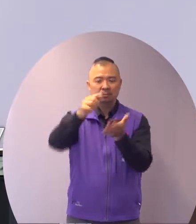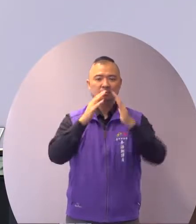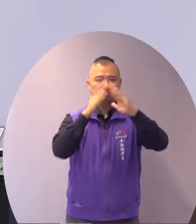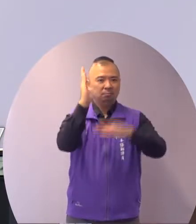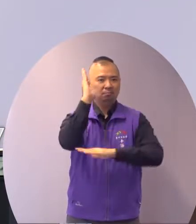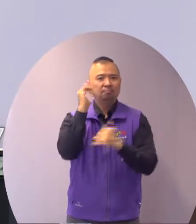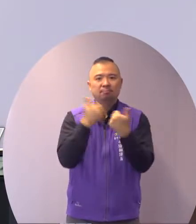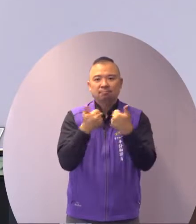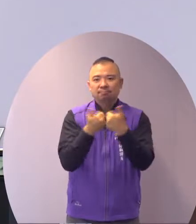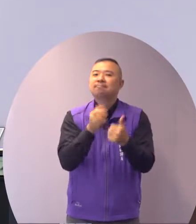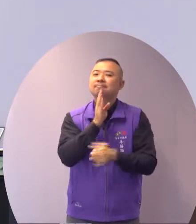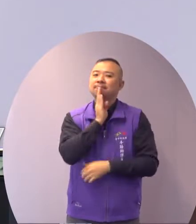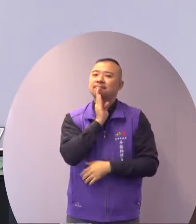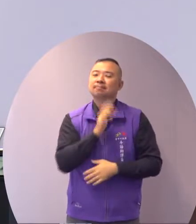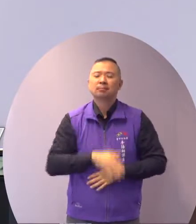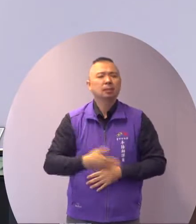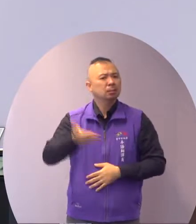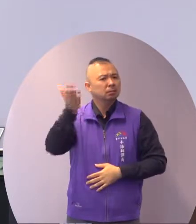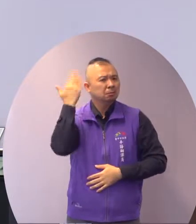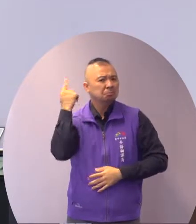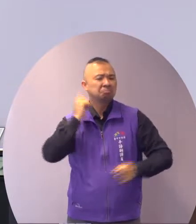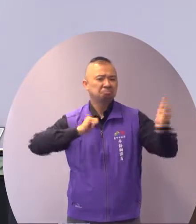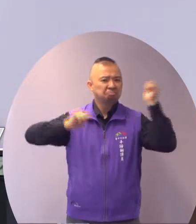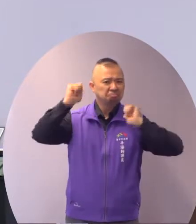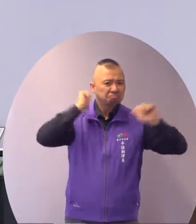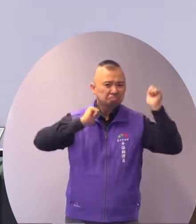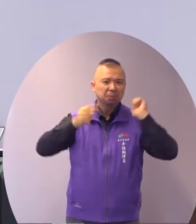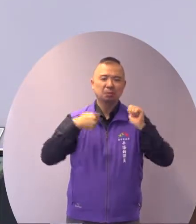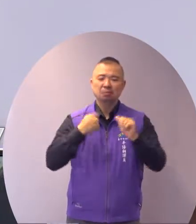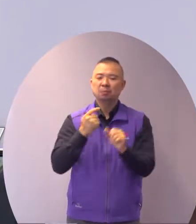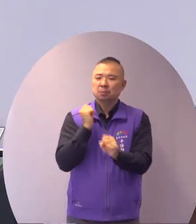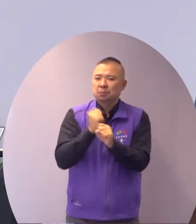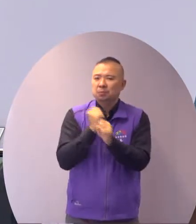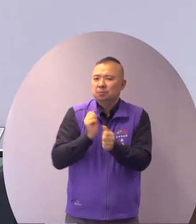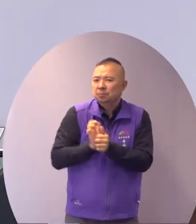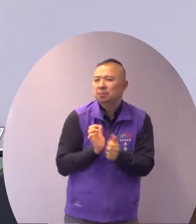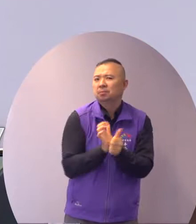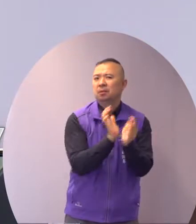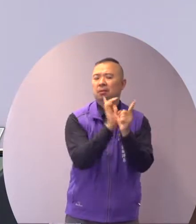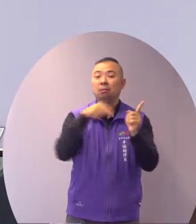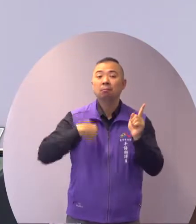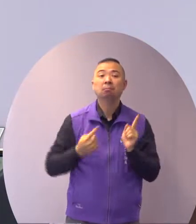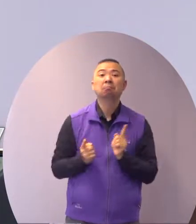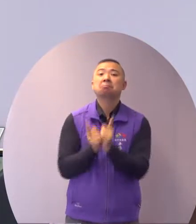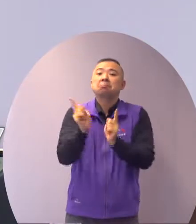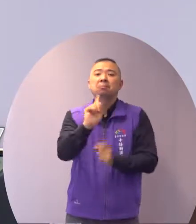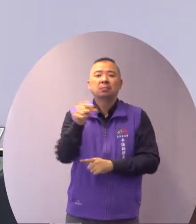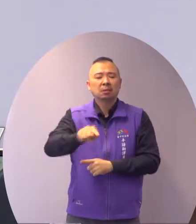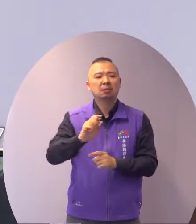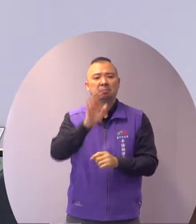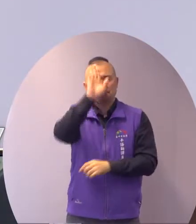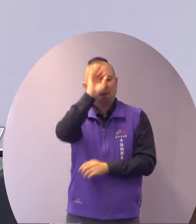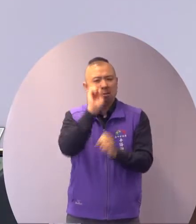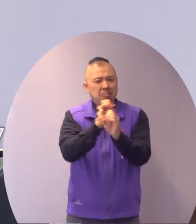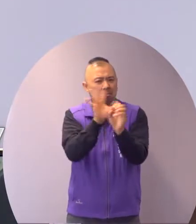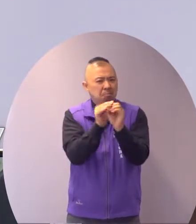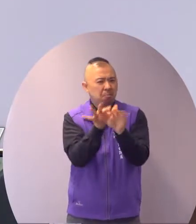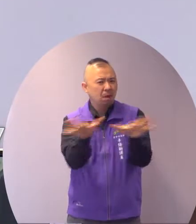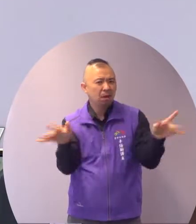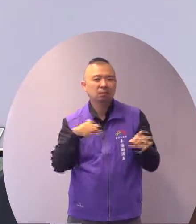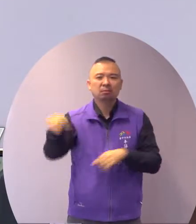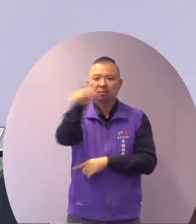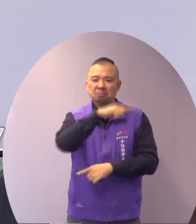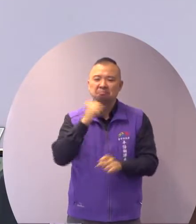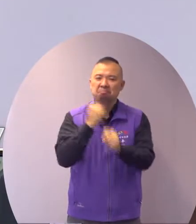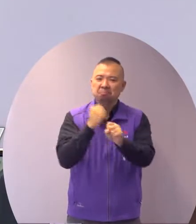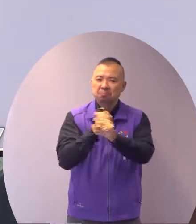政会议。那回顾过去这一年以来，那可以说是因为有疫情的关系，那大家都非常的辛苦。不